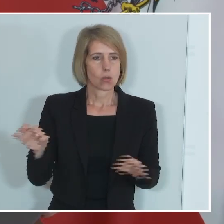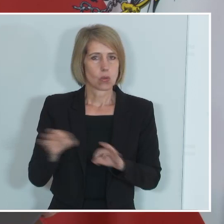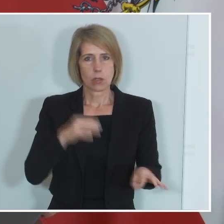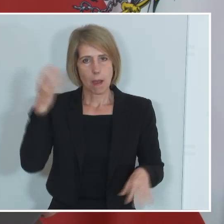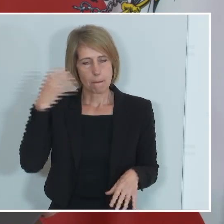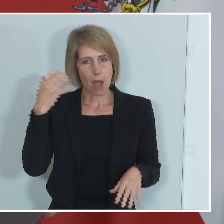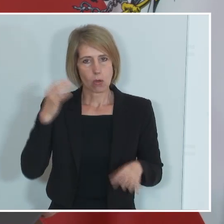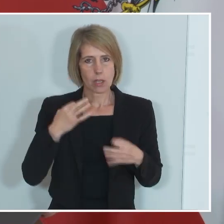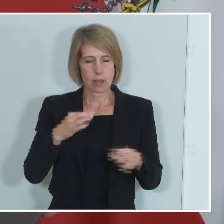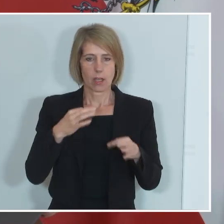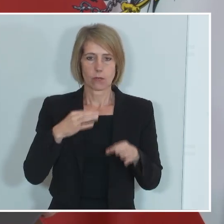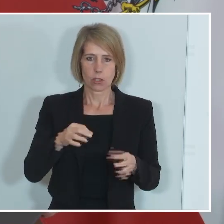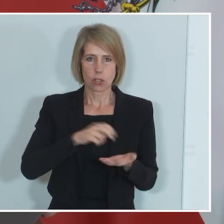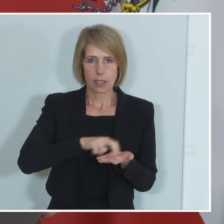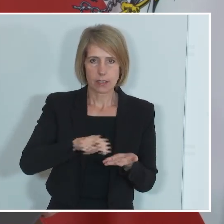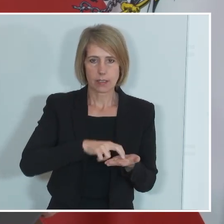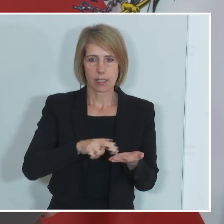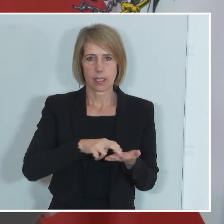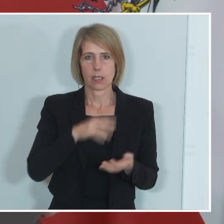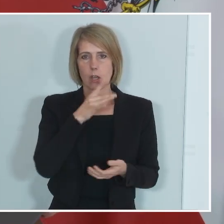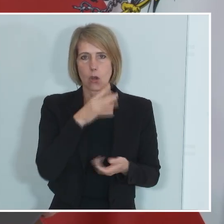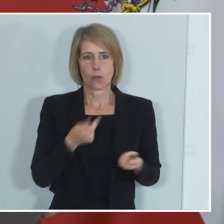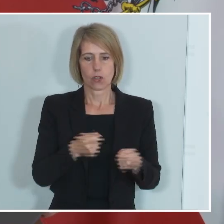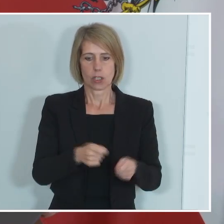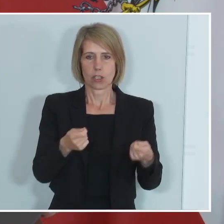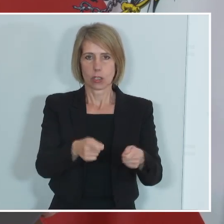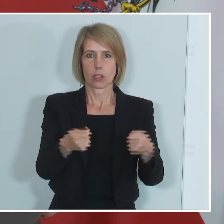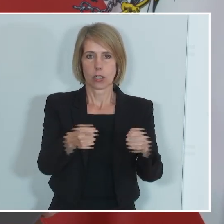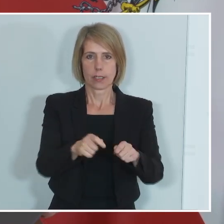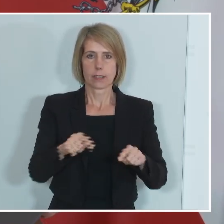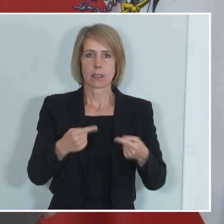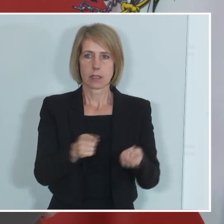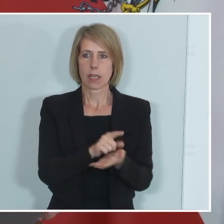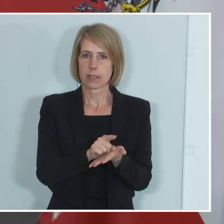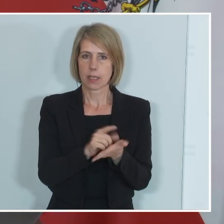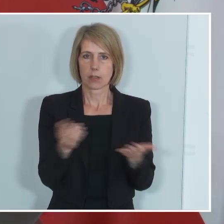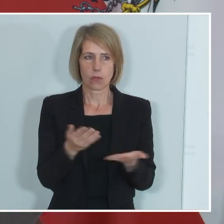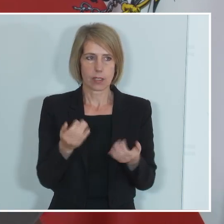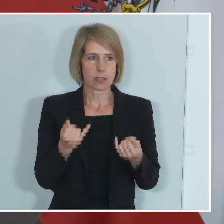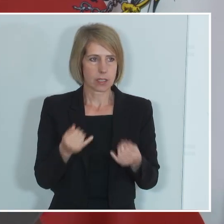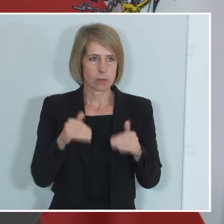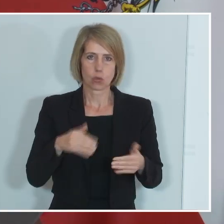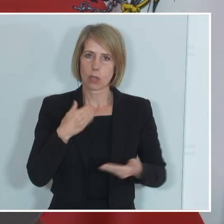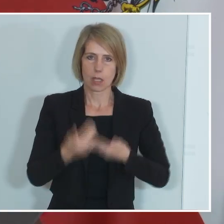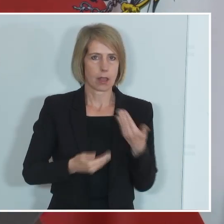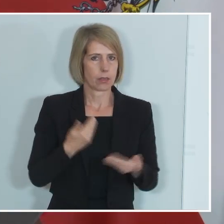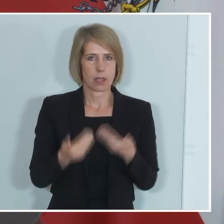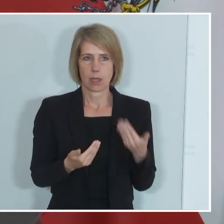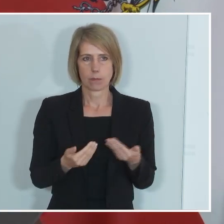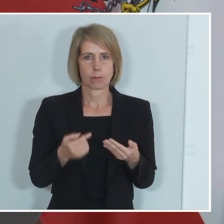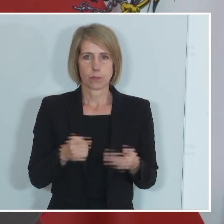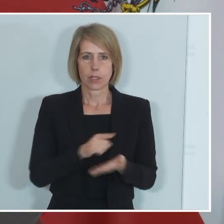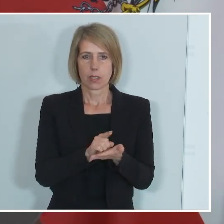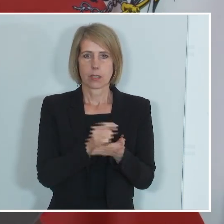Straßen gehen oder ihre Höfe schließen, dann ist es Zeit zu handeln. Und diese Zeit ist